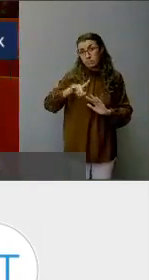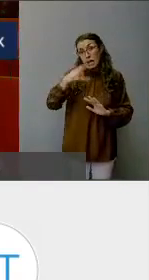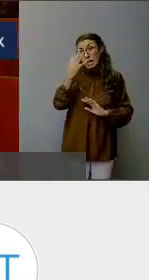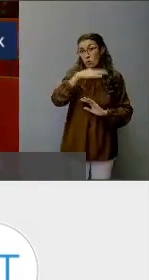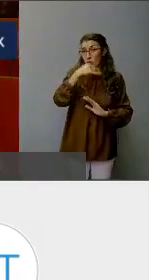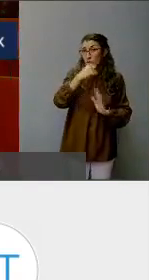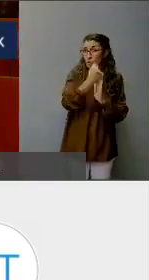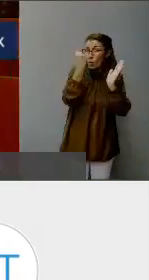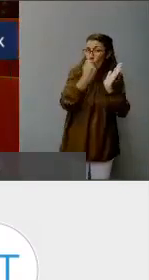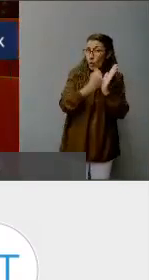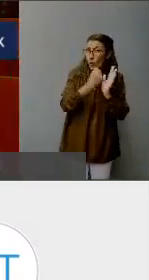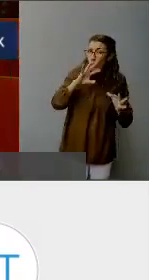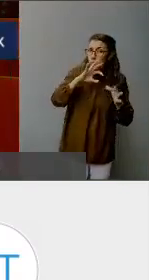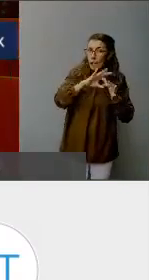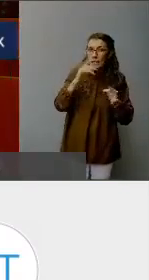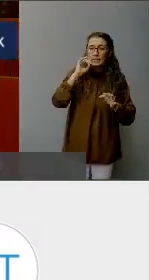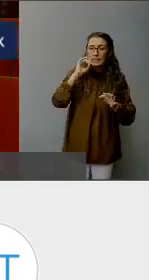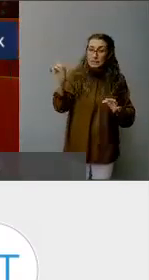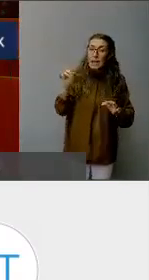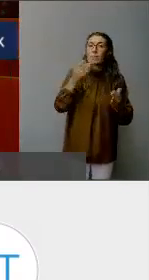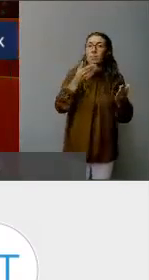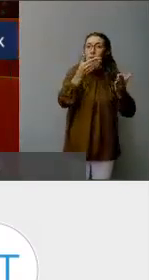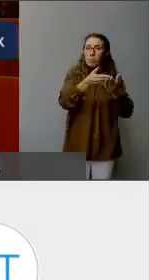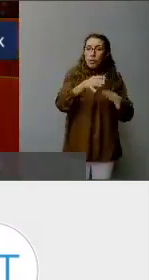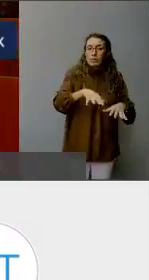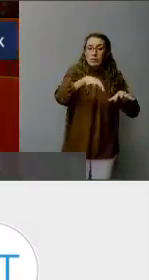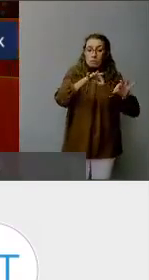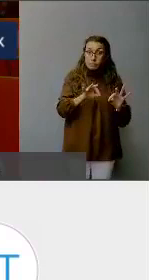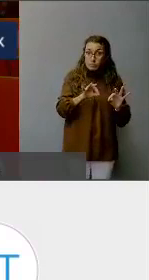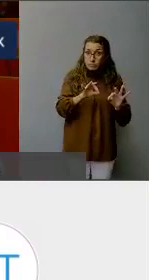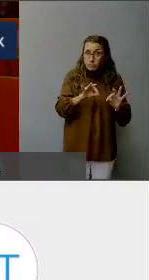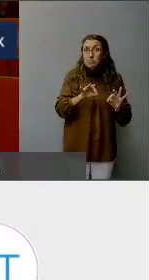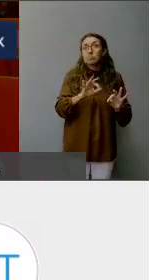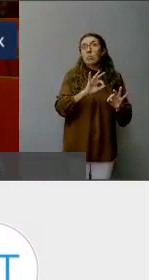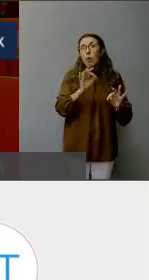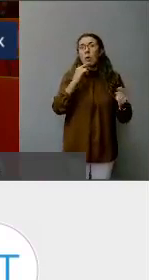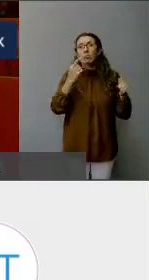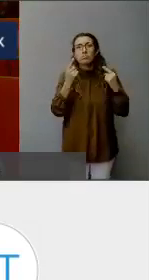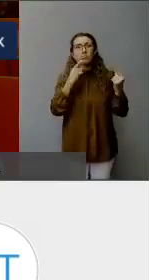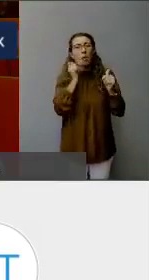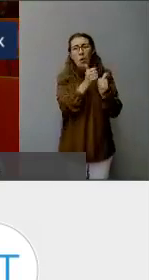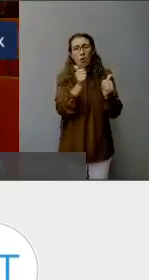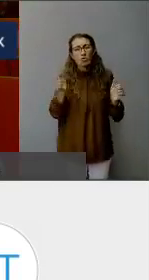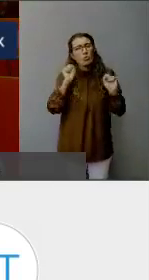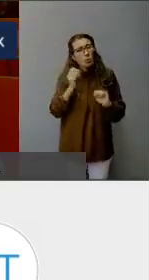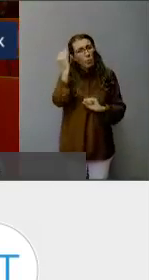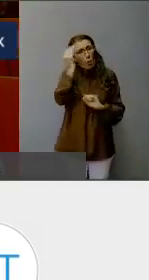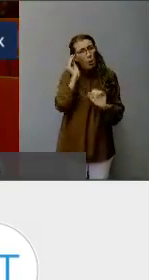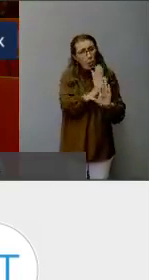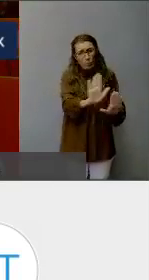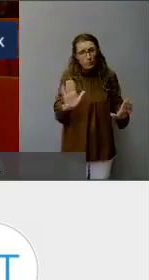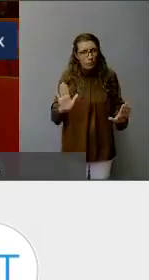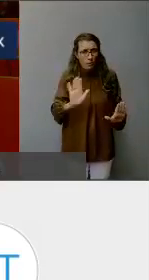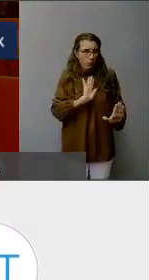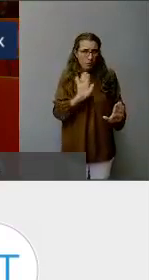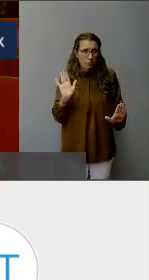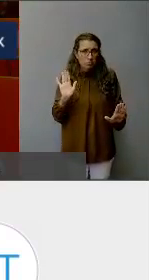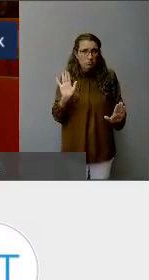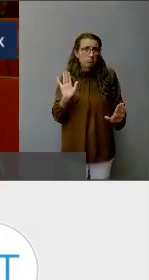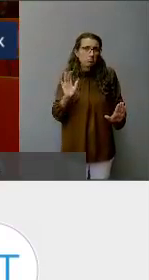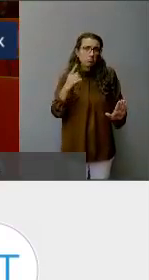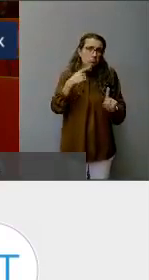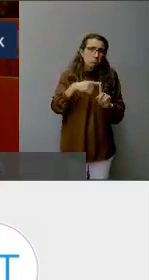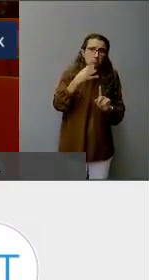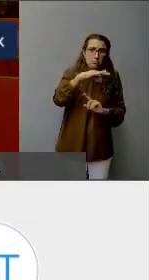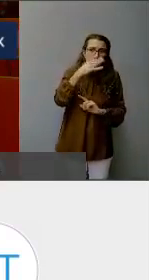documenti se la proposta verrà di s'ostina rigettata per cortesia c'è spazio per tutti ognuno potrà dire le sue considerazioni e formularle